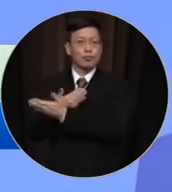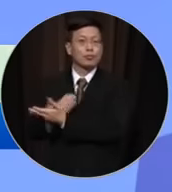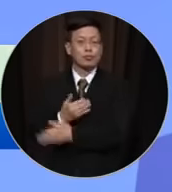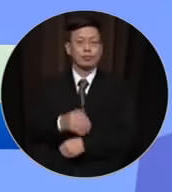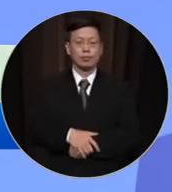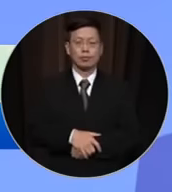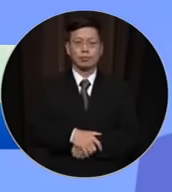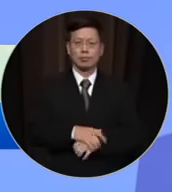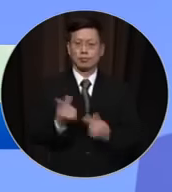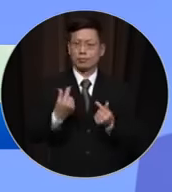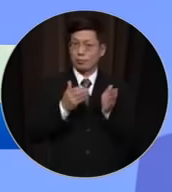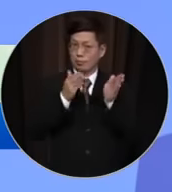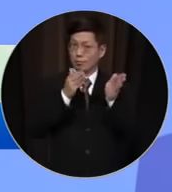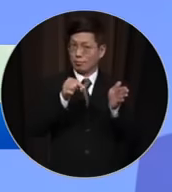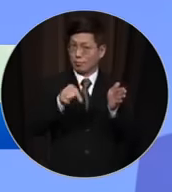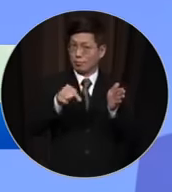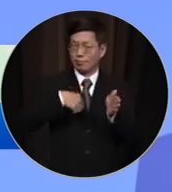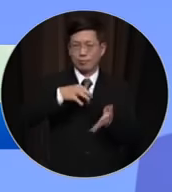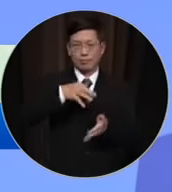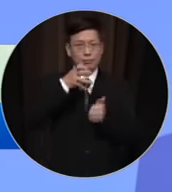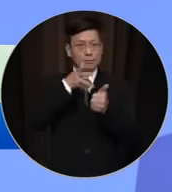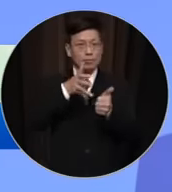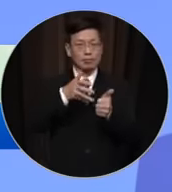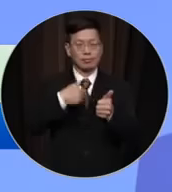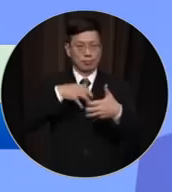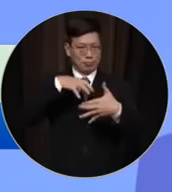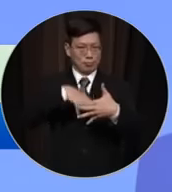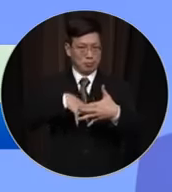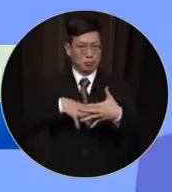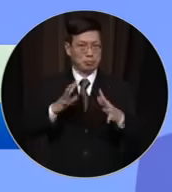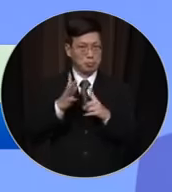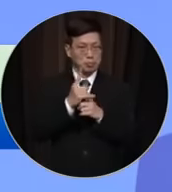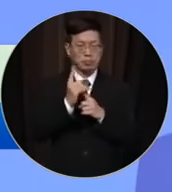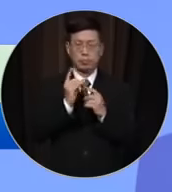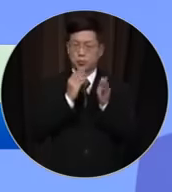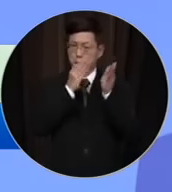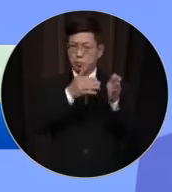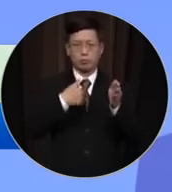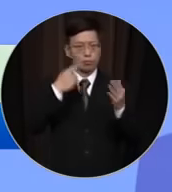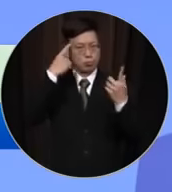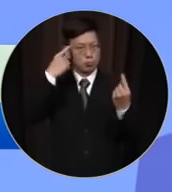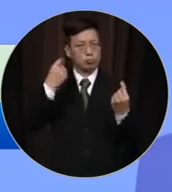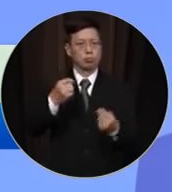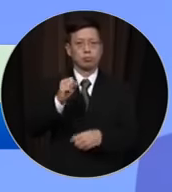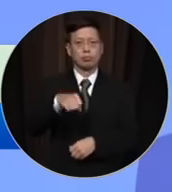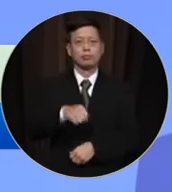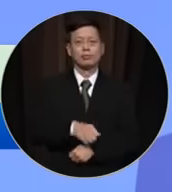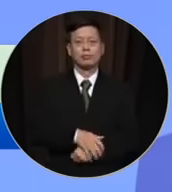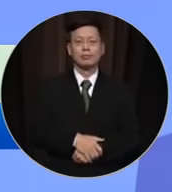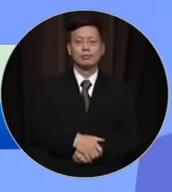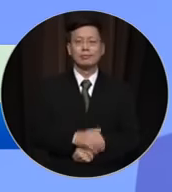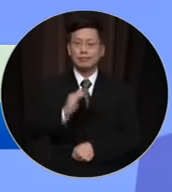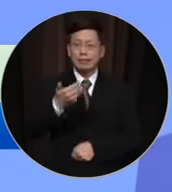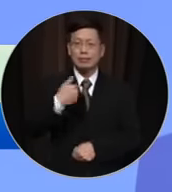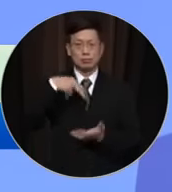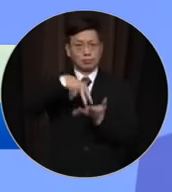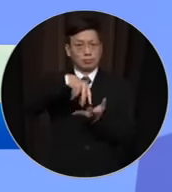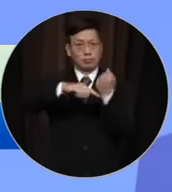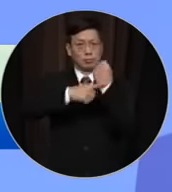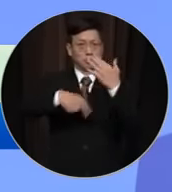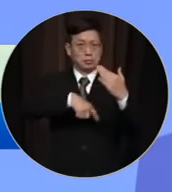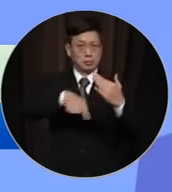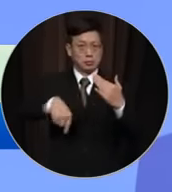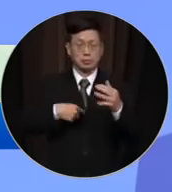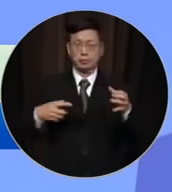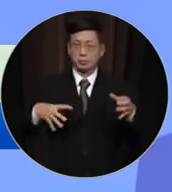对于这一个提案呢的精神内涵跟方向我是认同的，但是整个的立法院